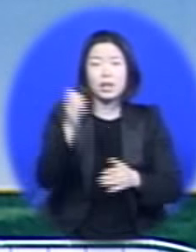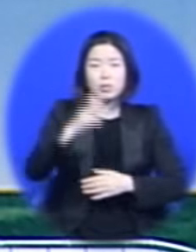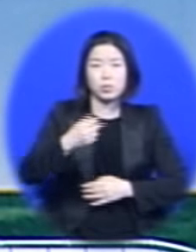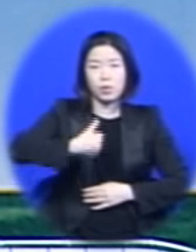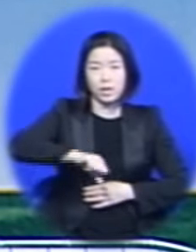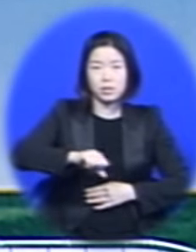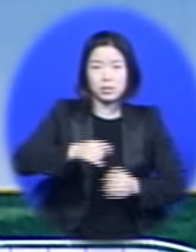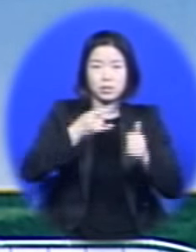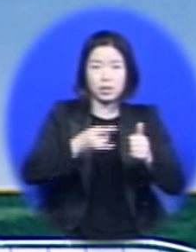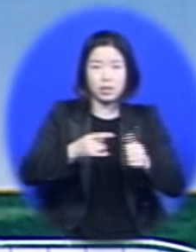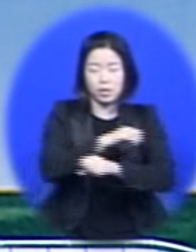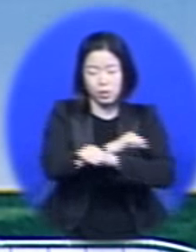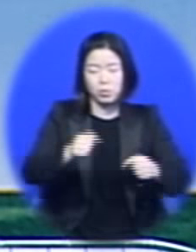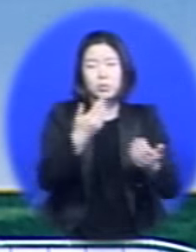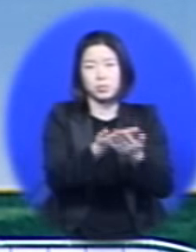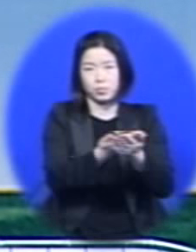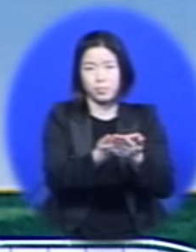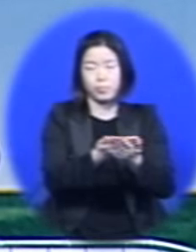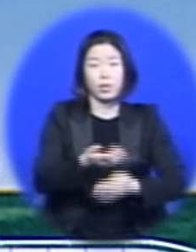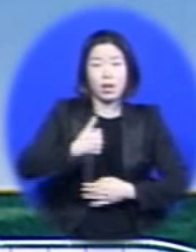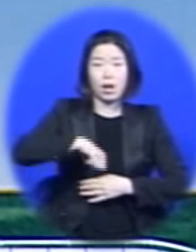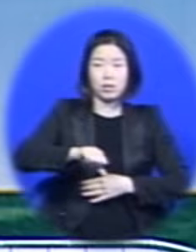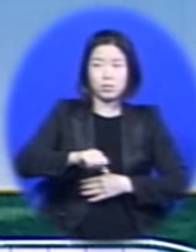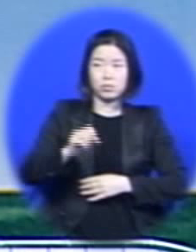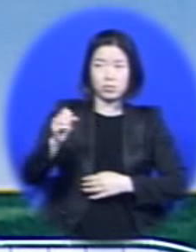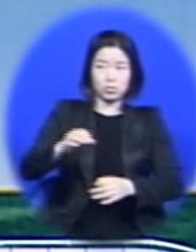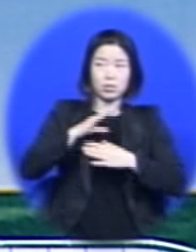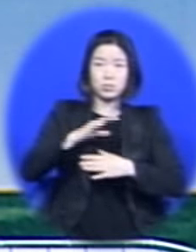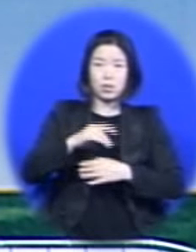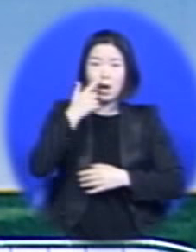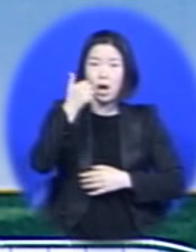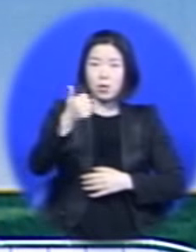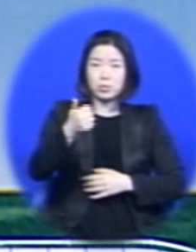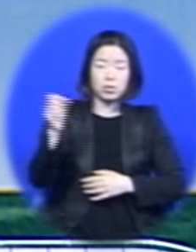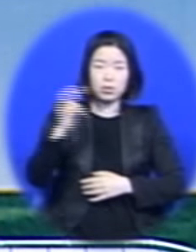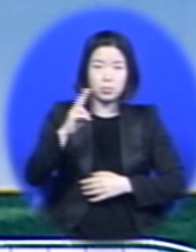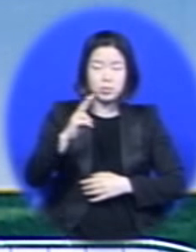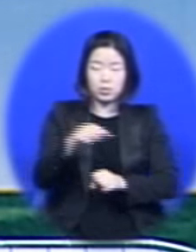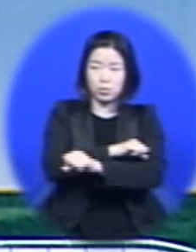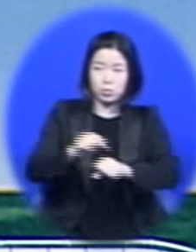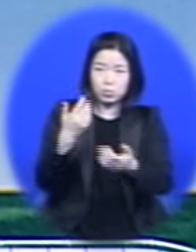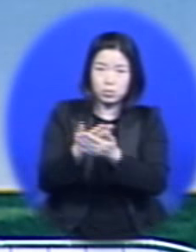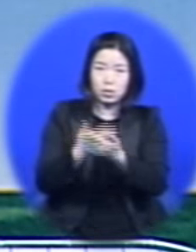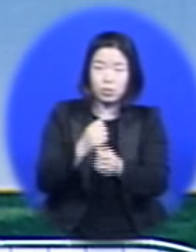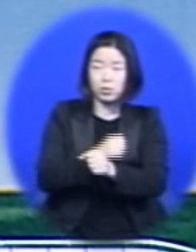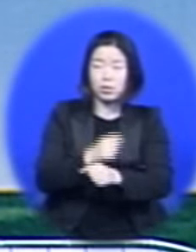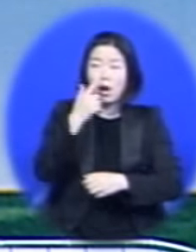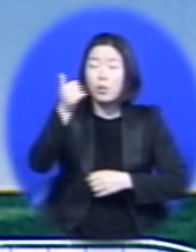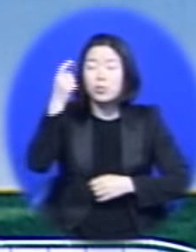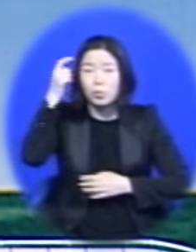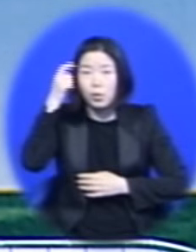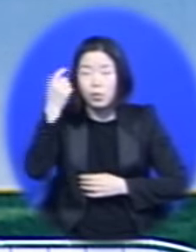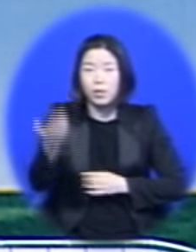아들에게 용서를 구했습니다. 아들은 깜짝 놀랐어요. 아버지가 갑자기 용서해 달라고 그러니까 아버지 왜